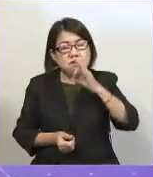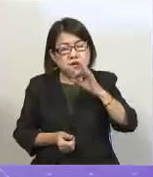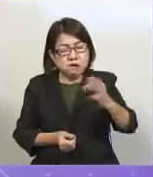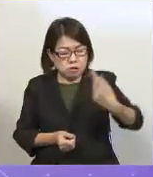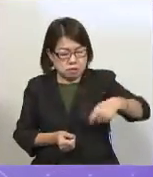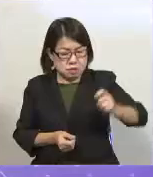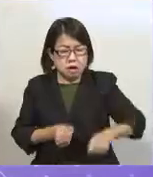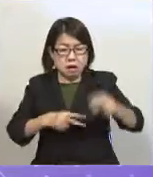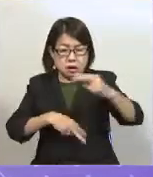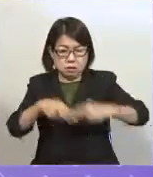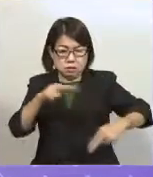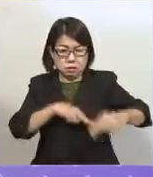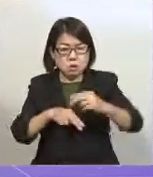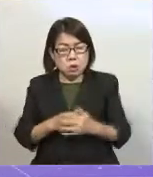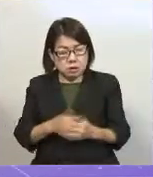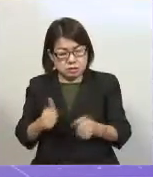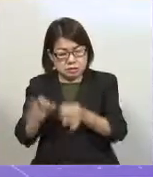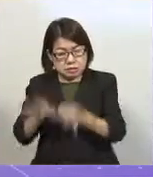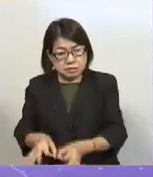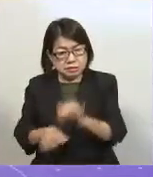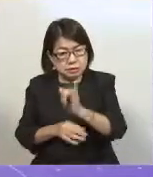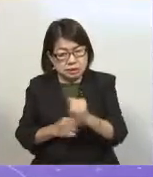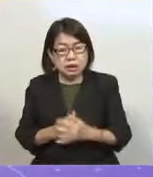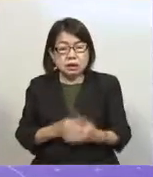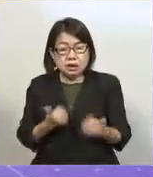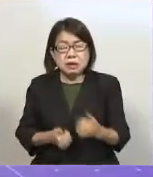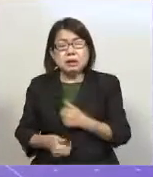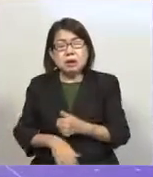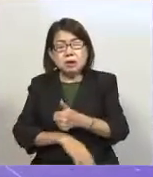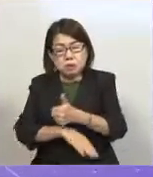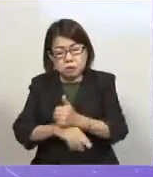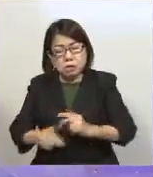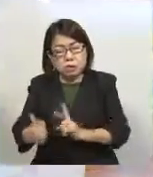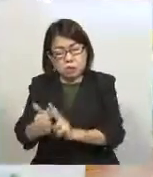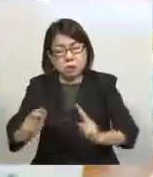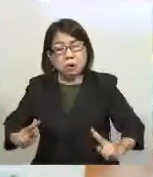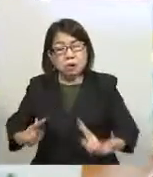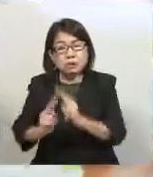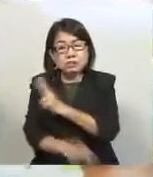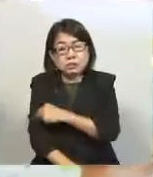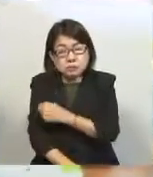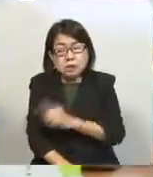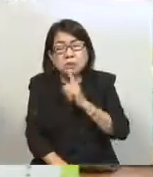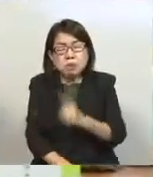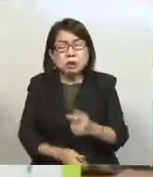องขอให้คุ้มครองชั่วคราวเรื่องนี้ทางท่านอนุทินก็บอกว่าสามารถทำได้ค่ะเช่นเดียวกับการออกมาเคลื่อ